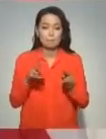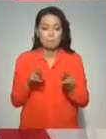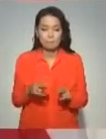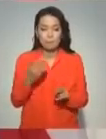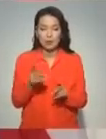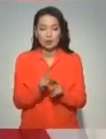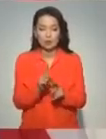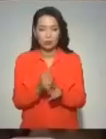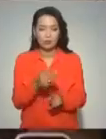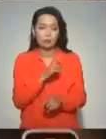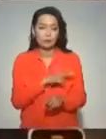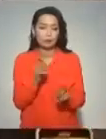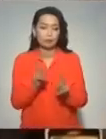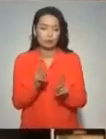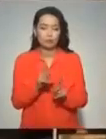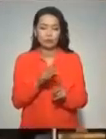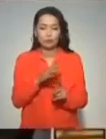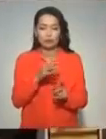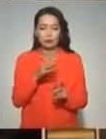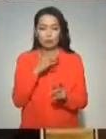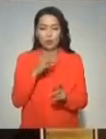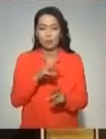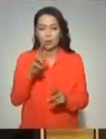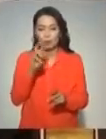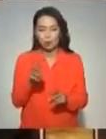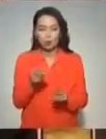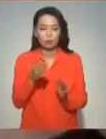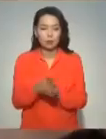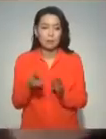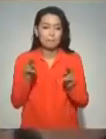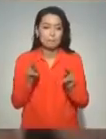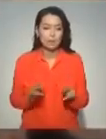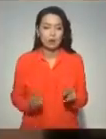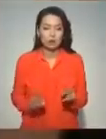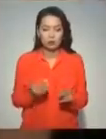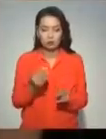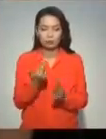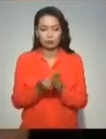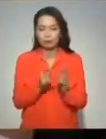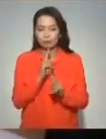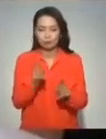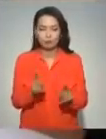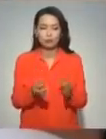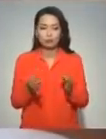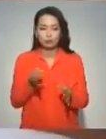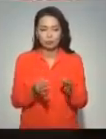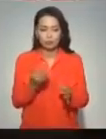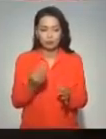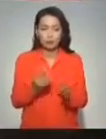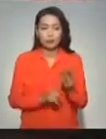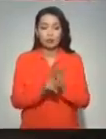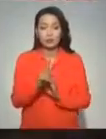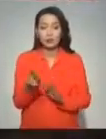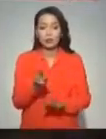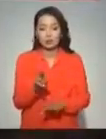этот процесс, чтобы собрать миллионы долларов для своей президентской кампании. Если, конечно же, он не проиграет судебный процесс, который может стартовать в